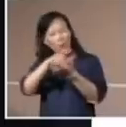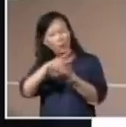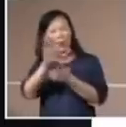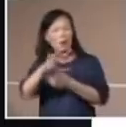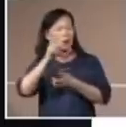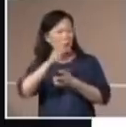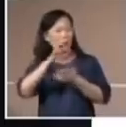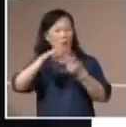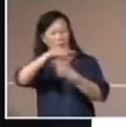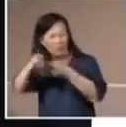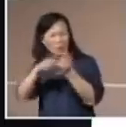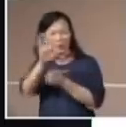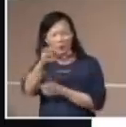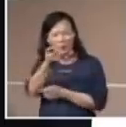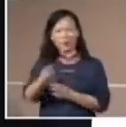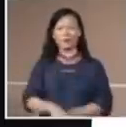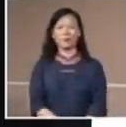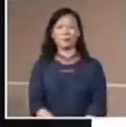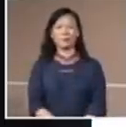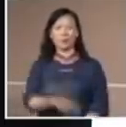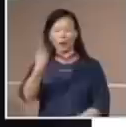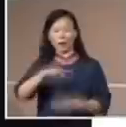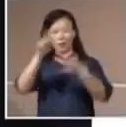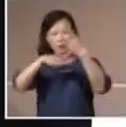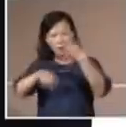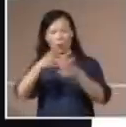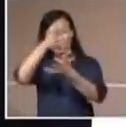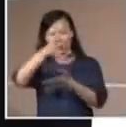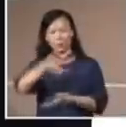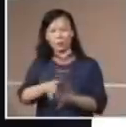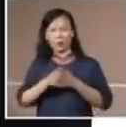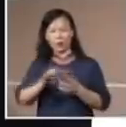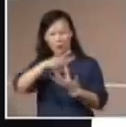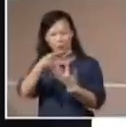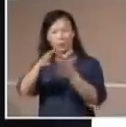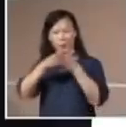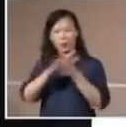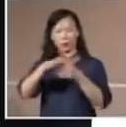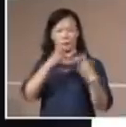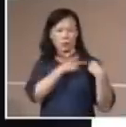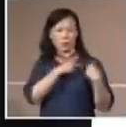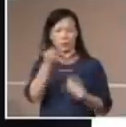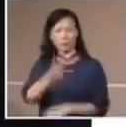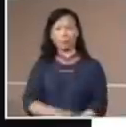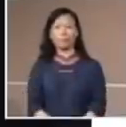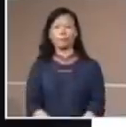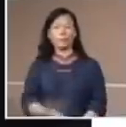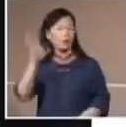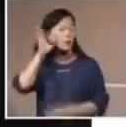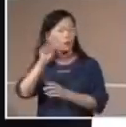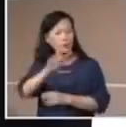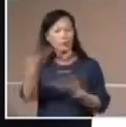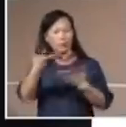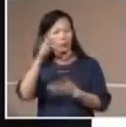有的人硬中带了一个转了一下哈。好，要够能为被提问，搁再按照顺序来哈，是蔡道阳先生，咱听看